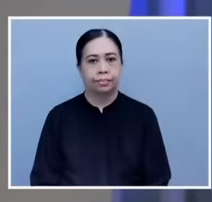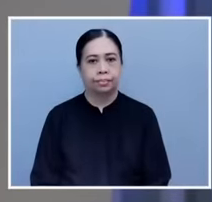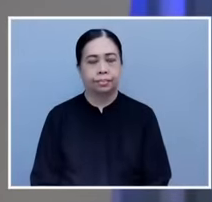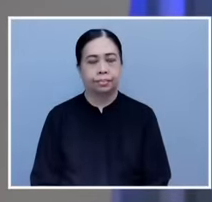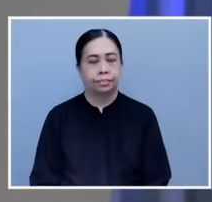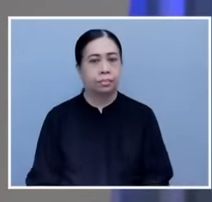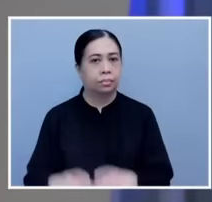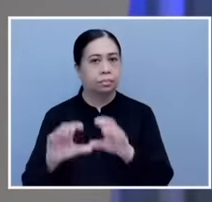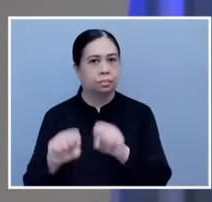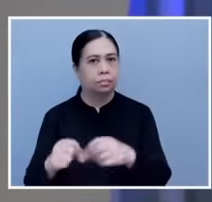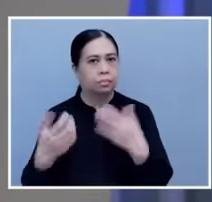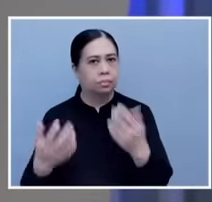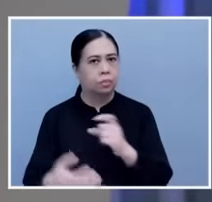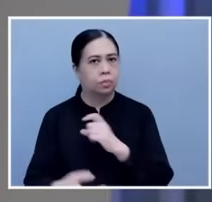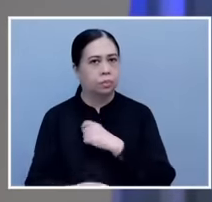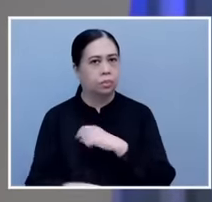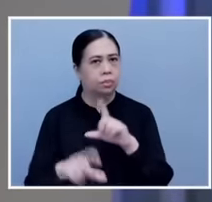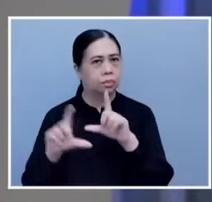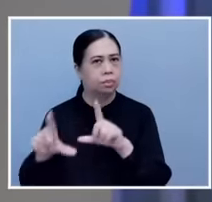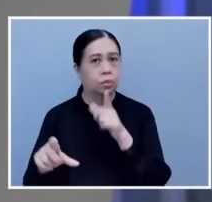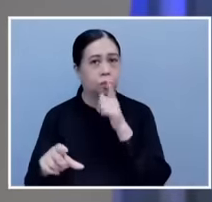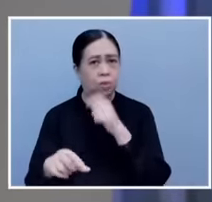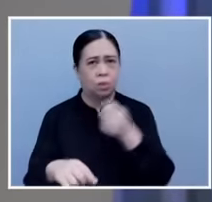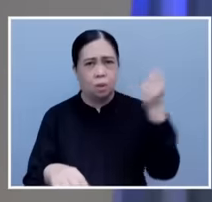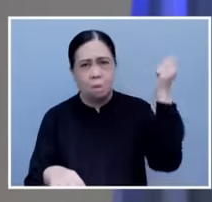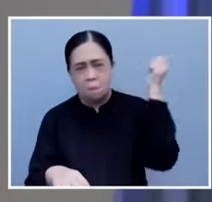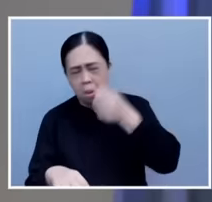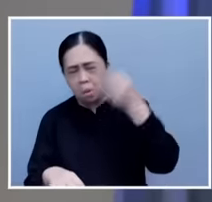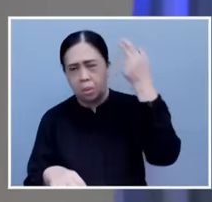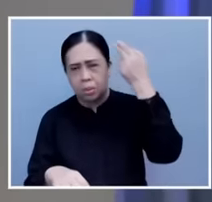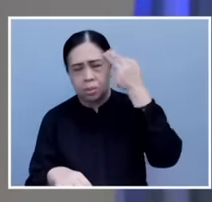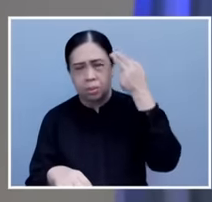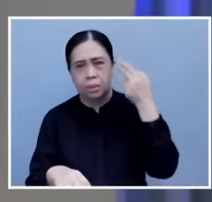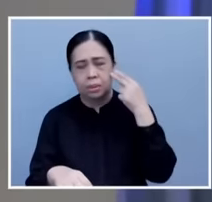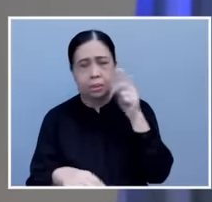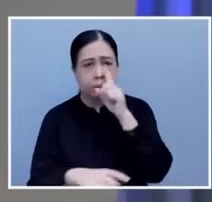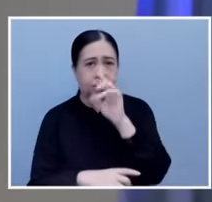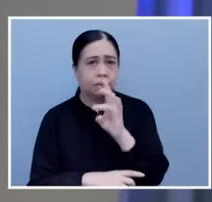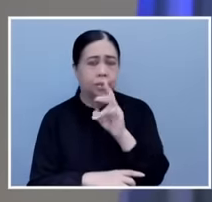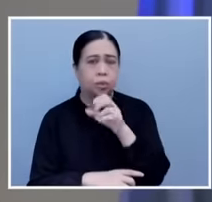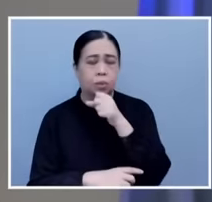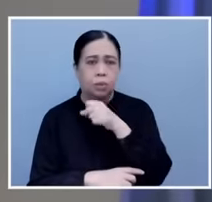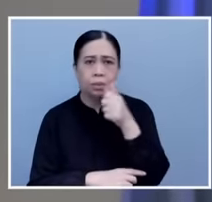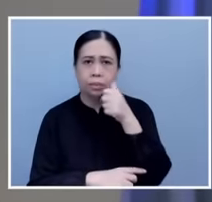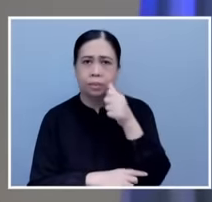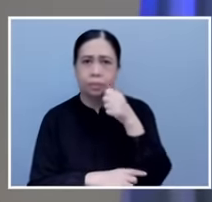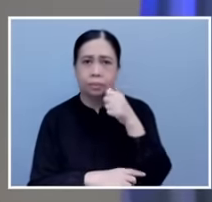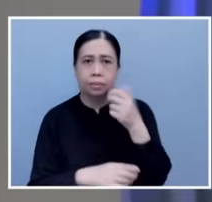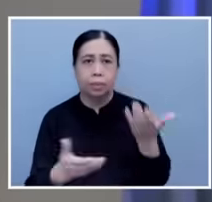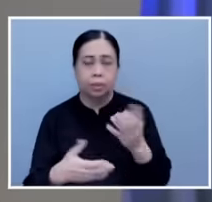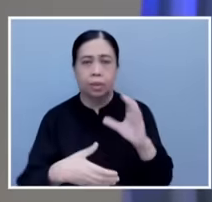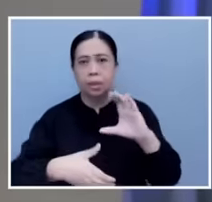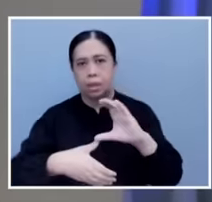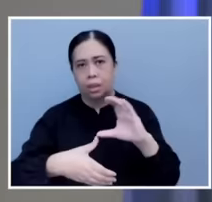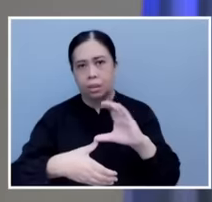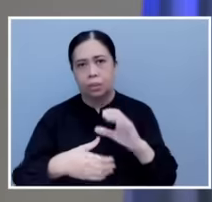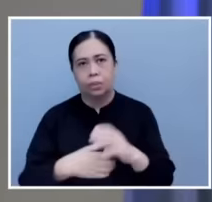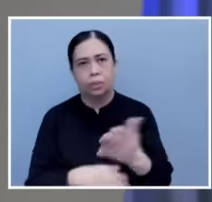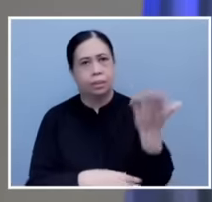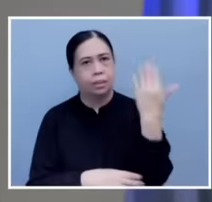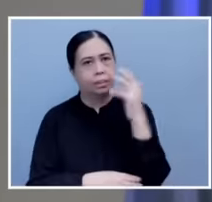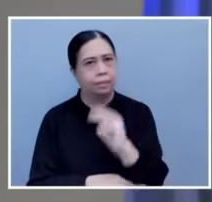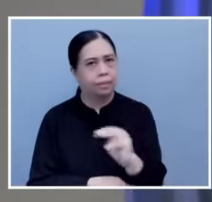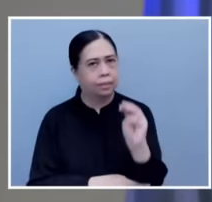Naaresto na ng pulisya ang suspect na nangmartilyo sa ulo ng 17 taong gulang na dalagita sa Caloocan City noong Lunes